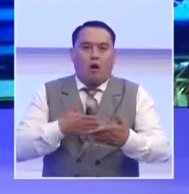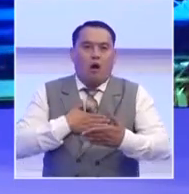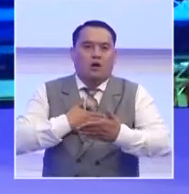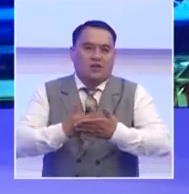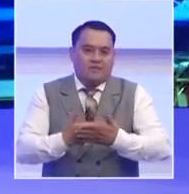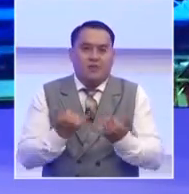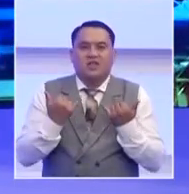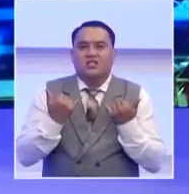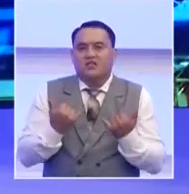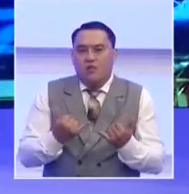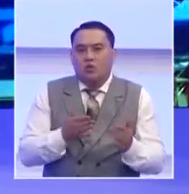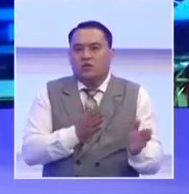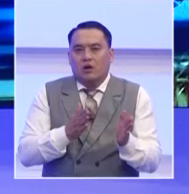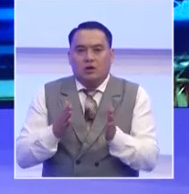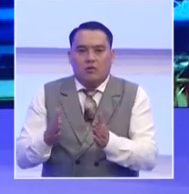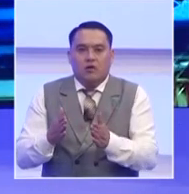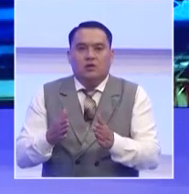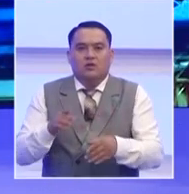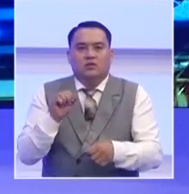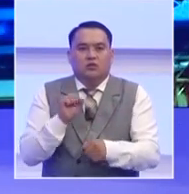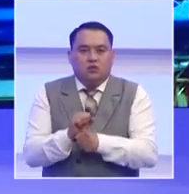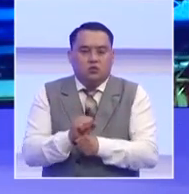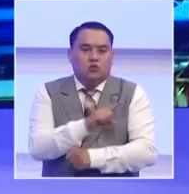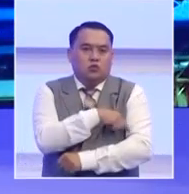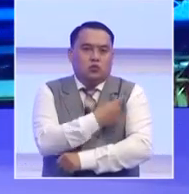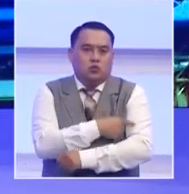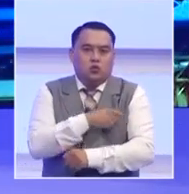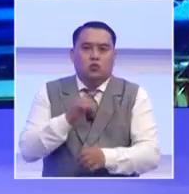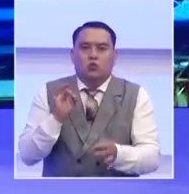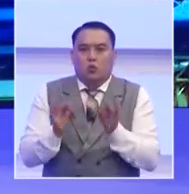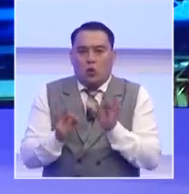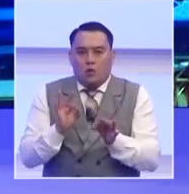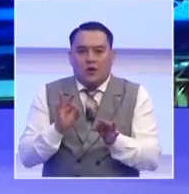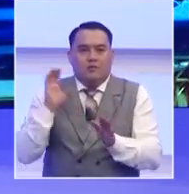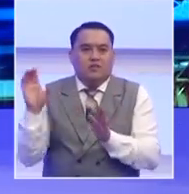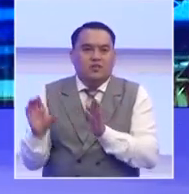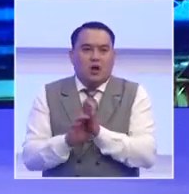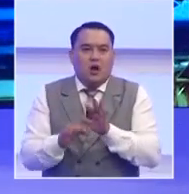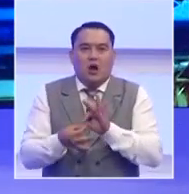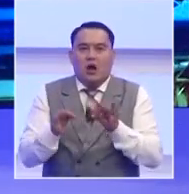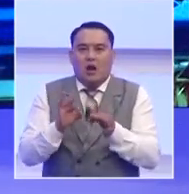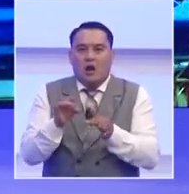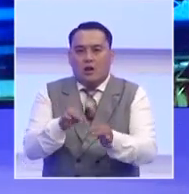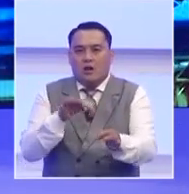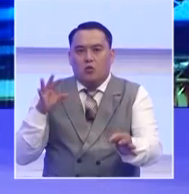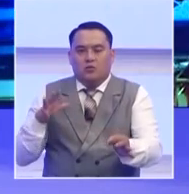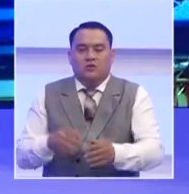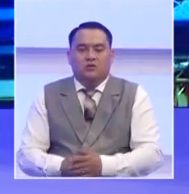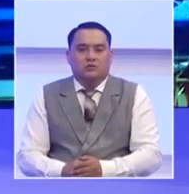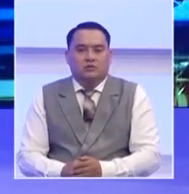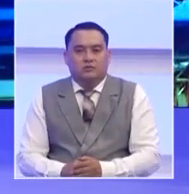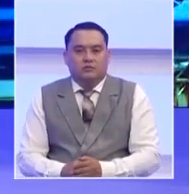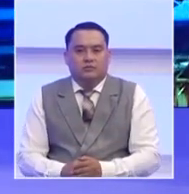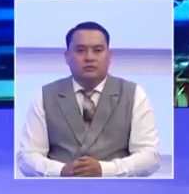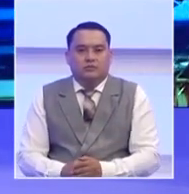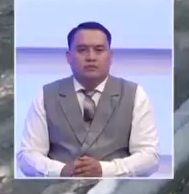фазу. Правда, соблюдение максимально санитарных норм. Добиться лучшей формы намерены и лучники, и олимпийцы ЖТСУ. Подробнее в сюжете.